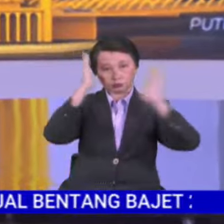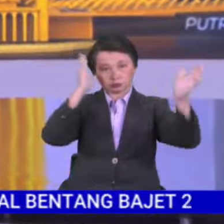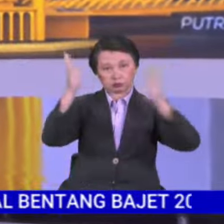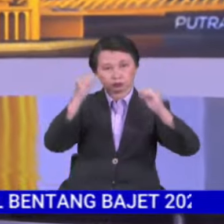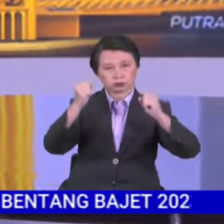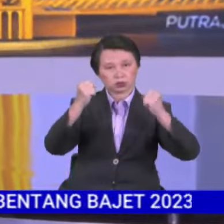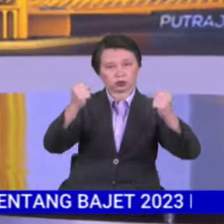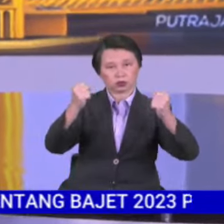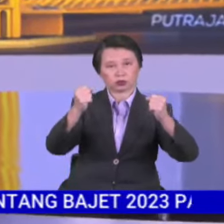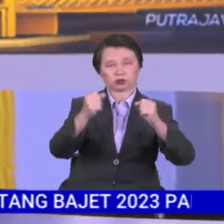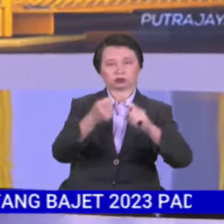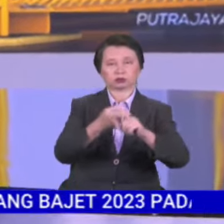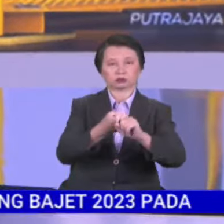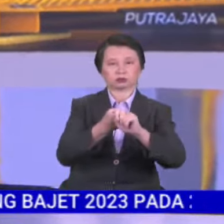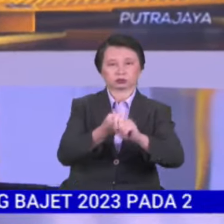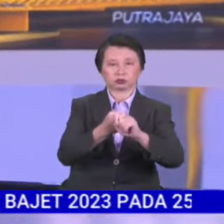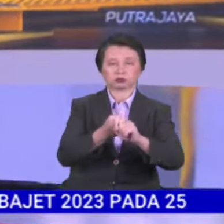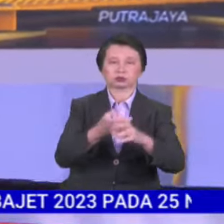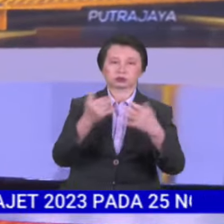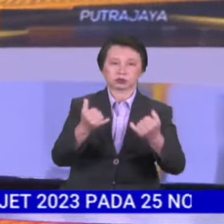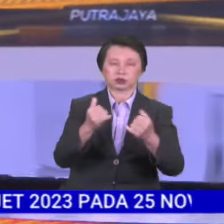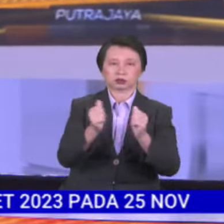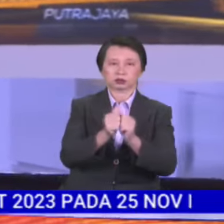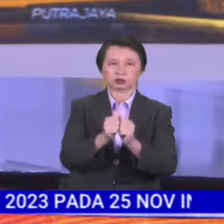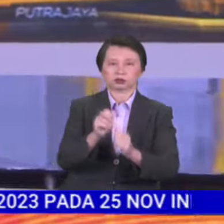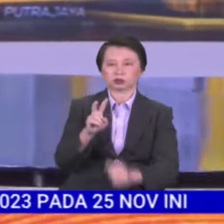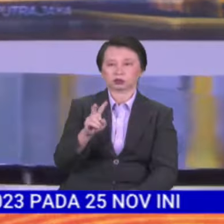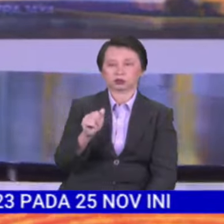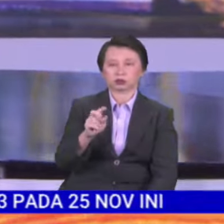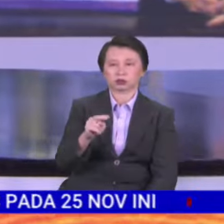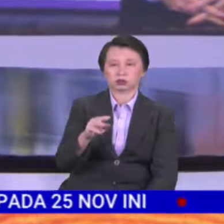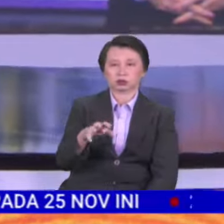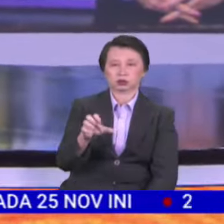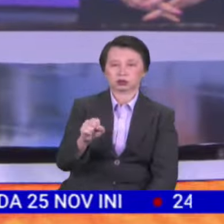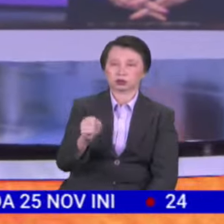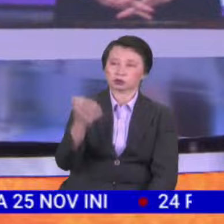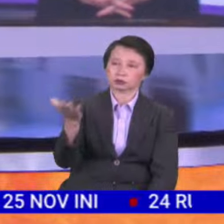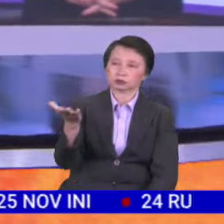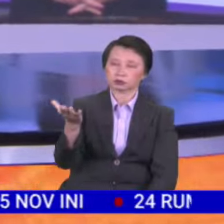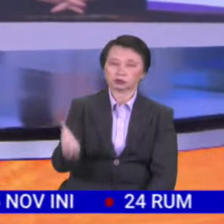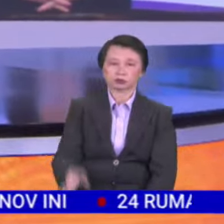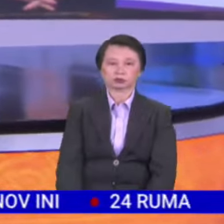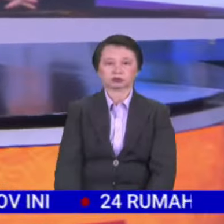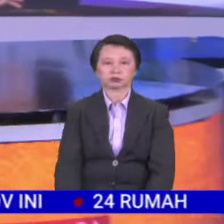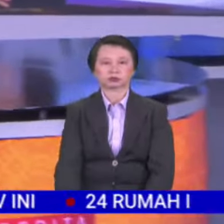yang stabil dan kukuh. Perincian lanjut bersama Vanessa Mering. Silakan, V.